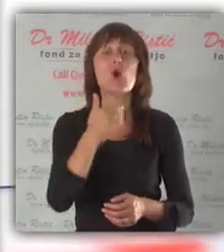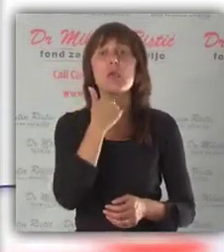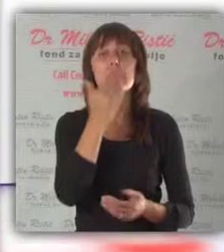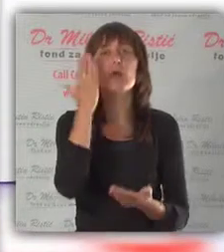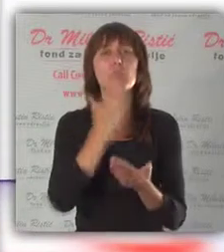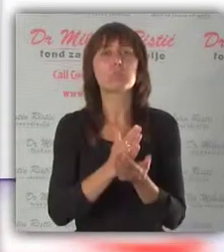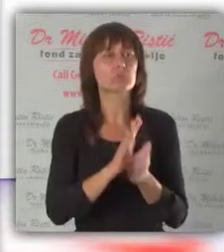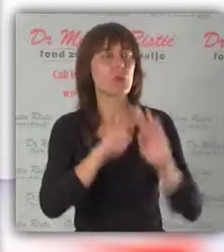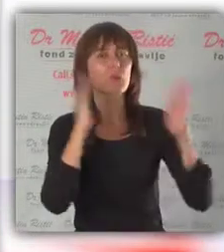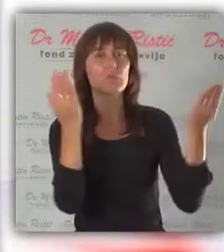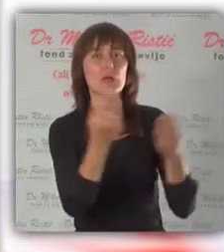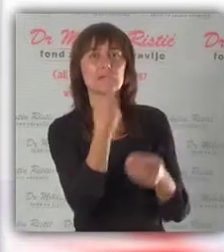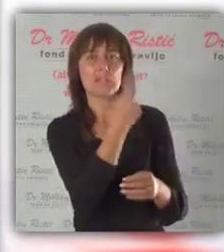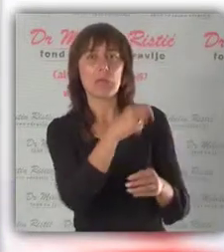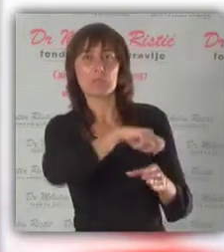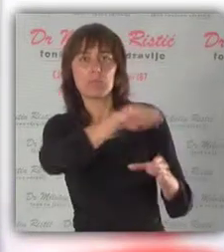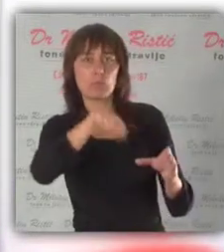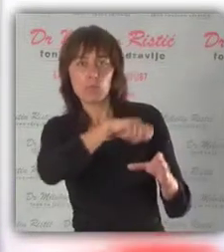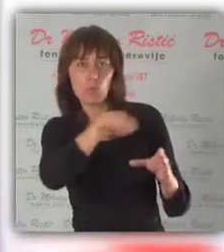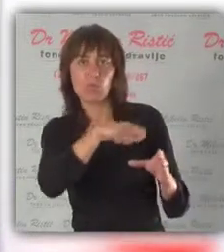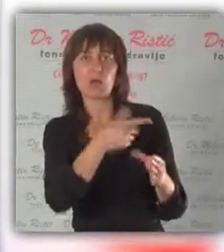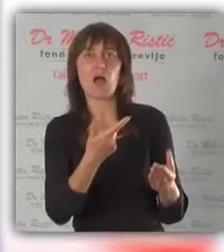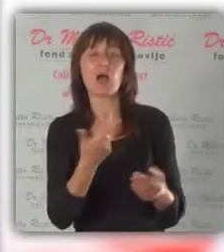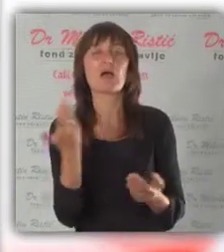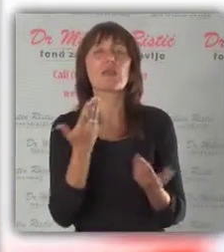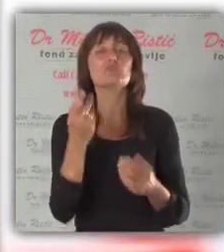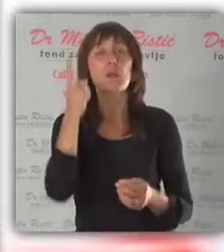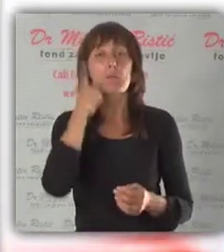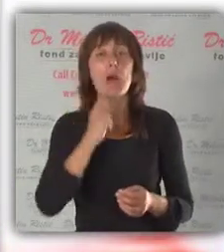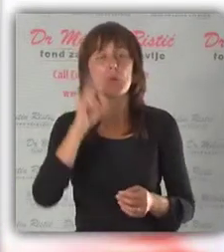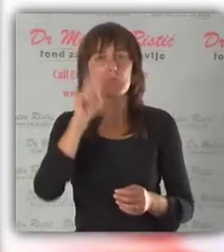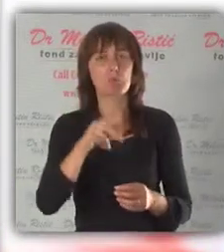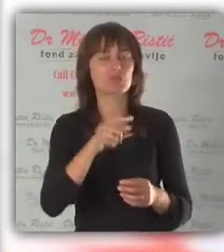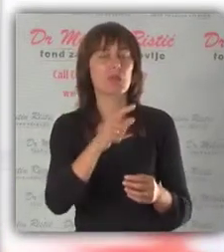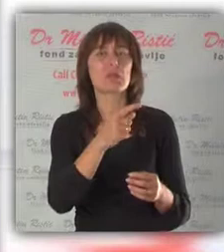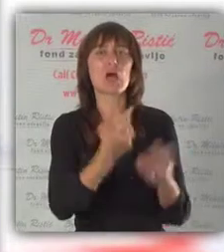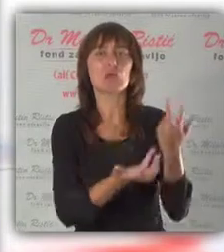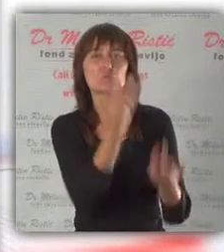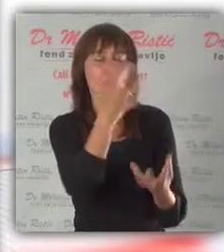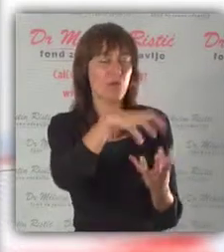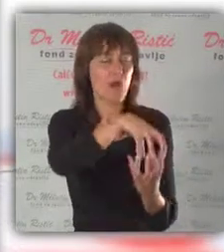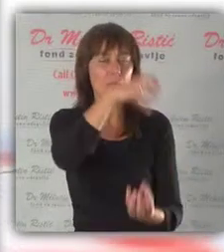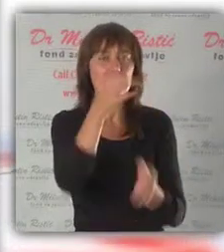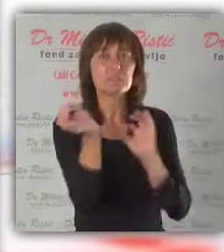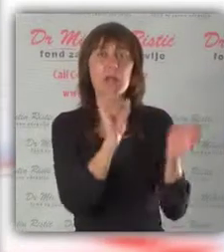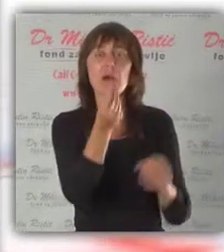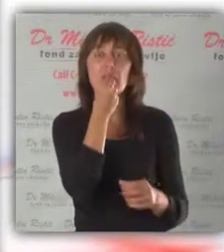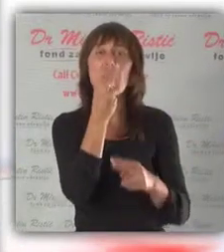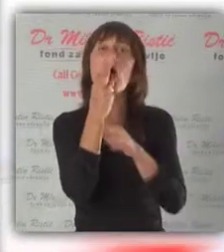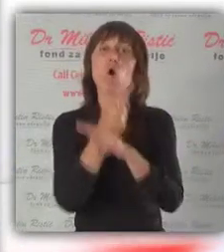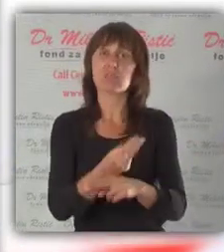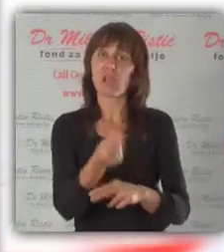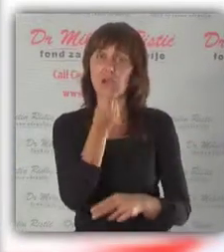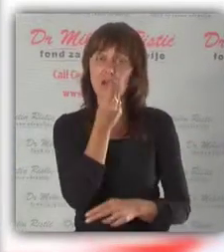je da to ipak bude recimo apartmanski smeštaj sa upotrebom kuhinje gde će mama moći da steriliše bočice, da pripremi